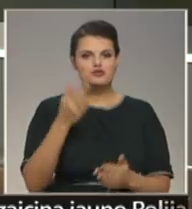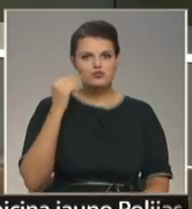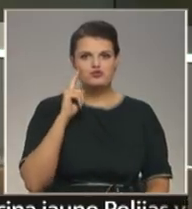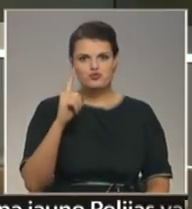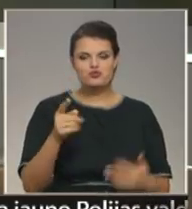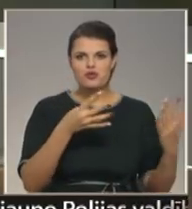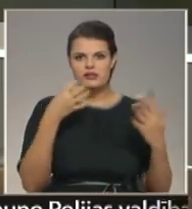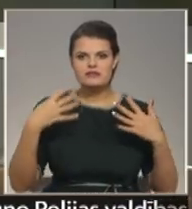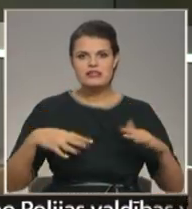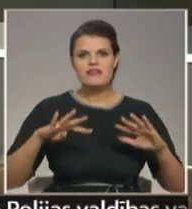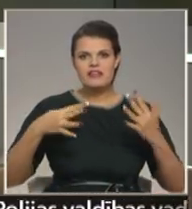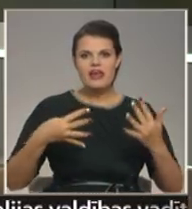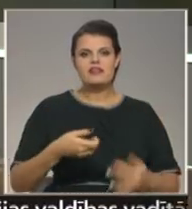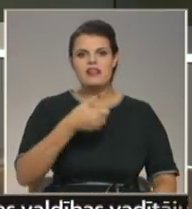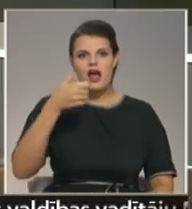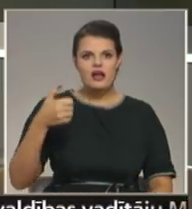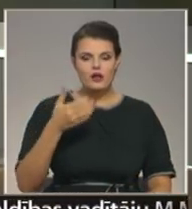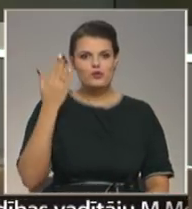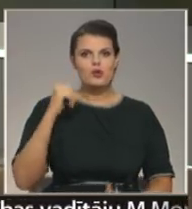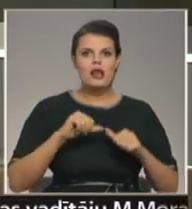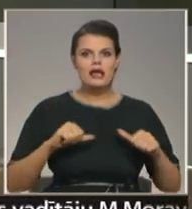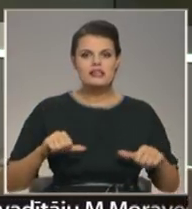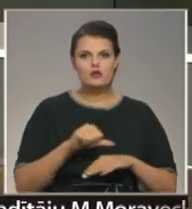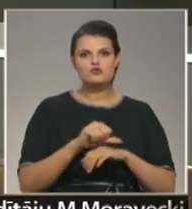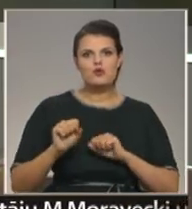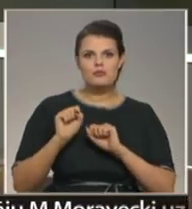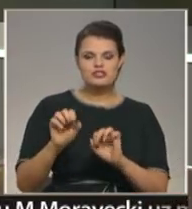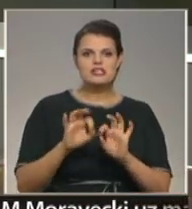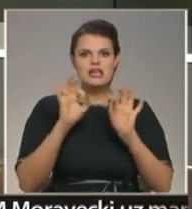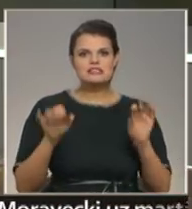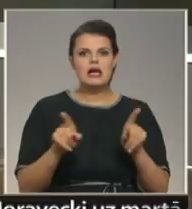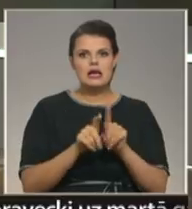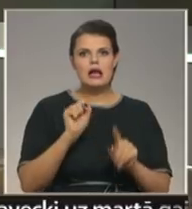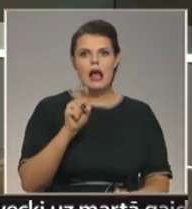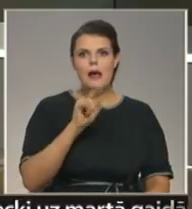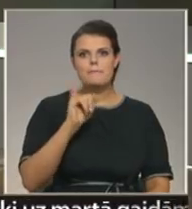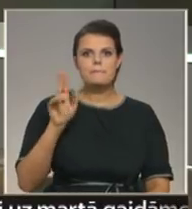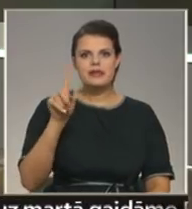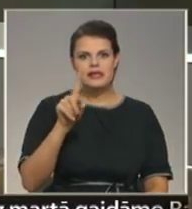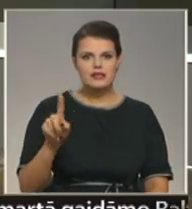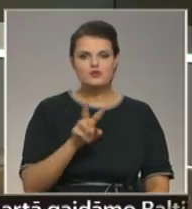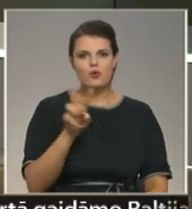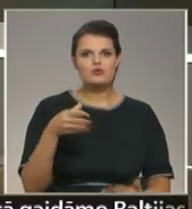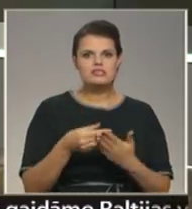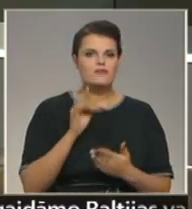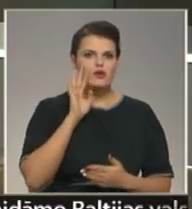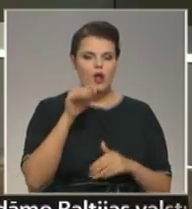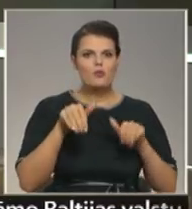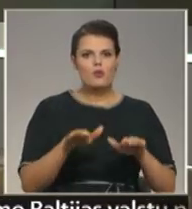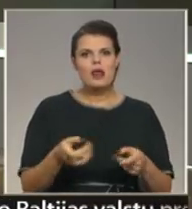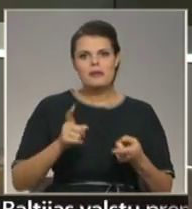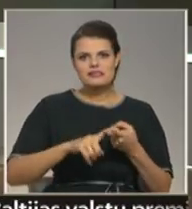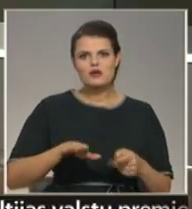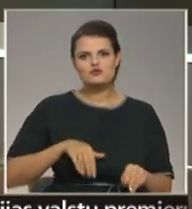kopš 1999. Gada. Tolaik dienas robežsardzē sāk arī Guntars Aprīnis, kurš savu nākotni